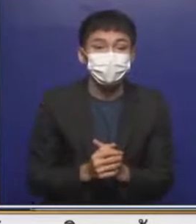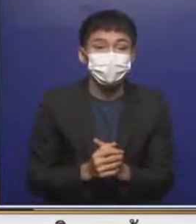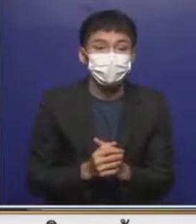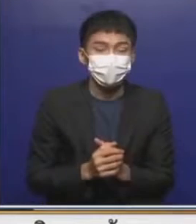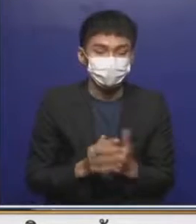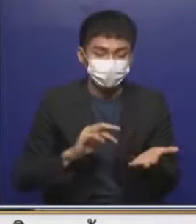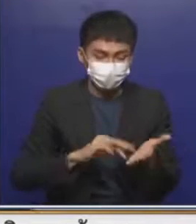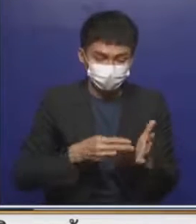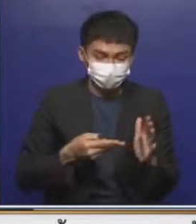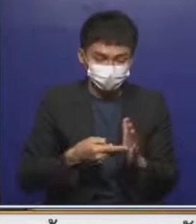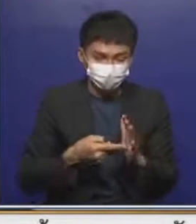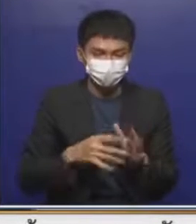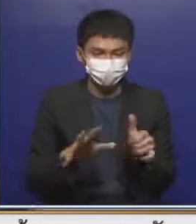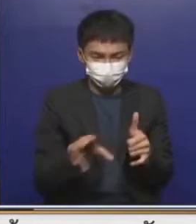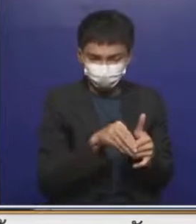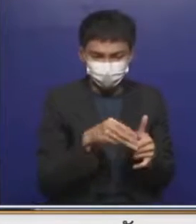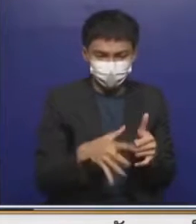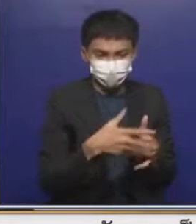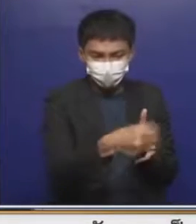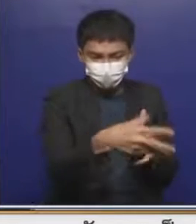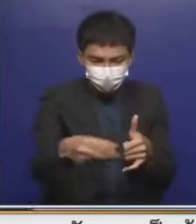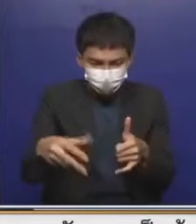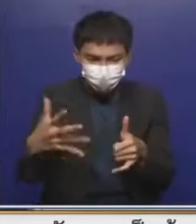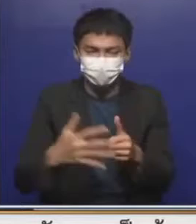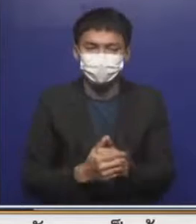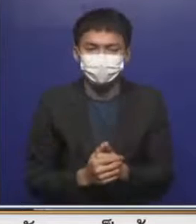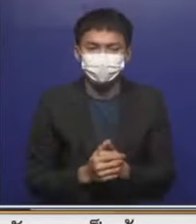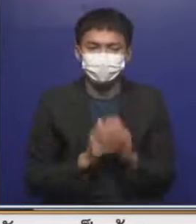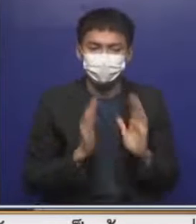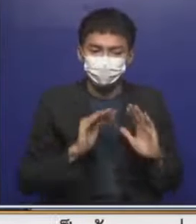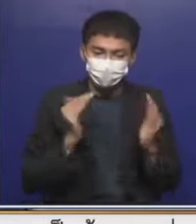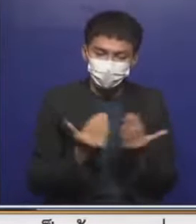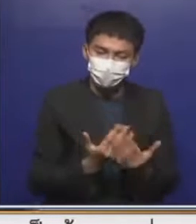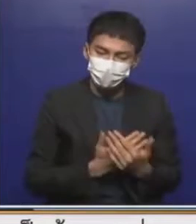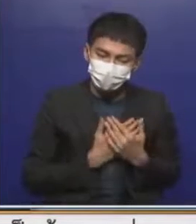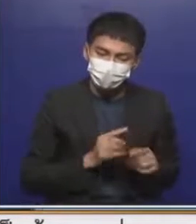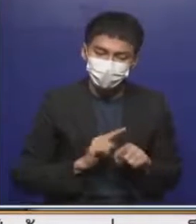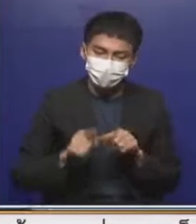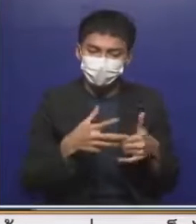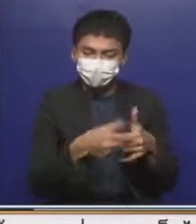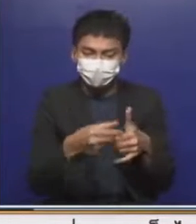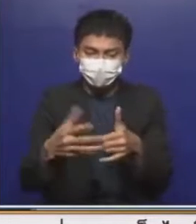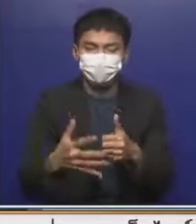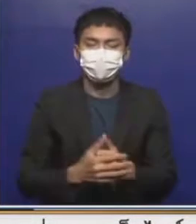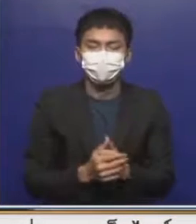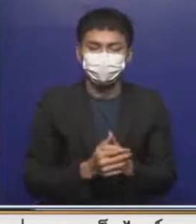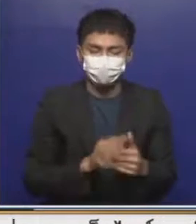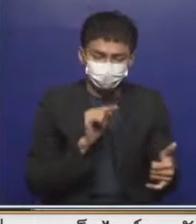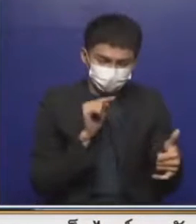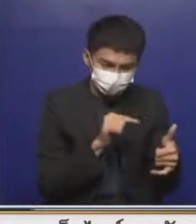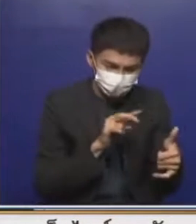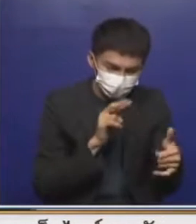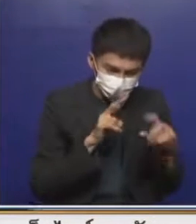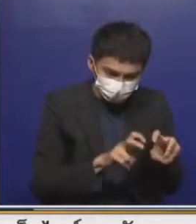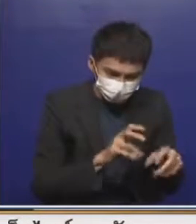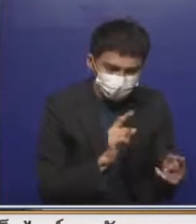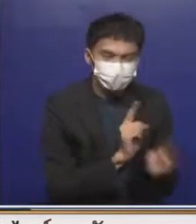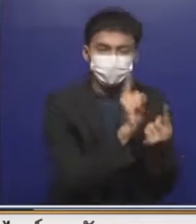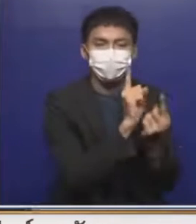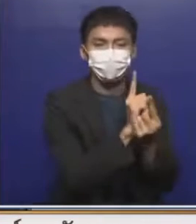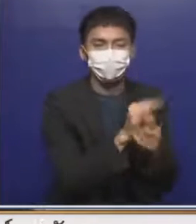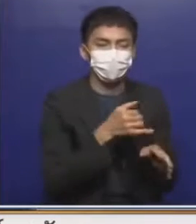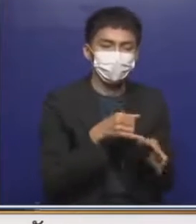าตเองไปตดคนอื่นไม่ตองพาตเไปตดคนทเรารักมีโกัเข้ารับการลษาตงแต่ affectionแน่ๆมีโกัลอชีวิต